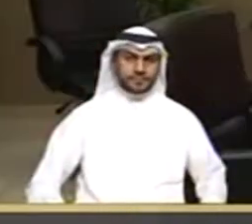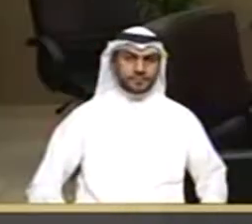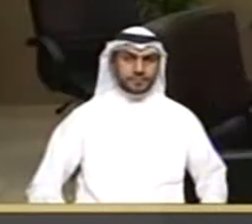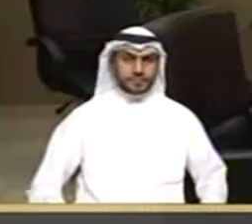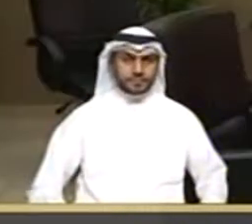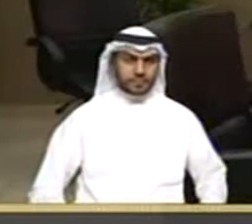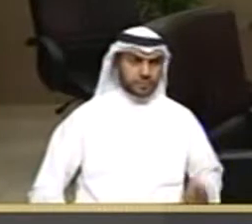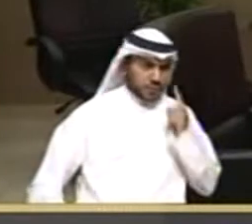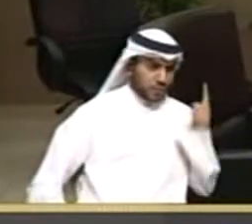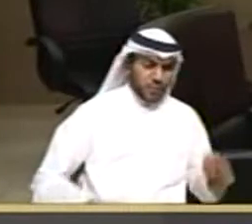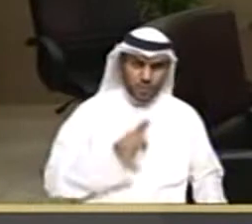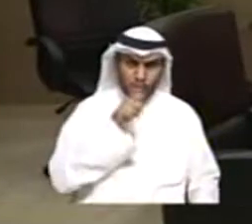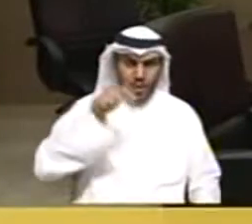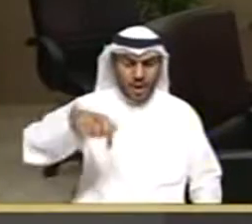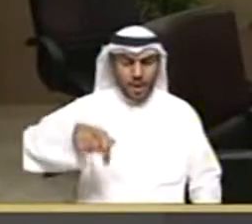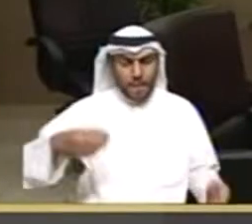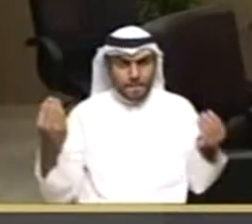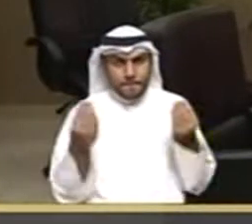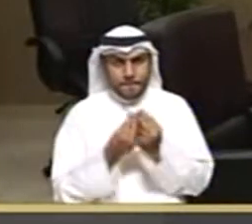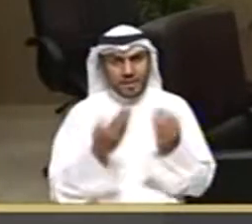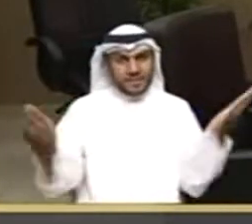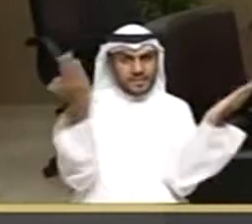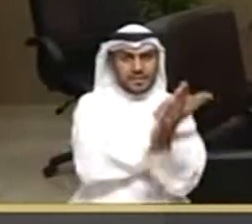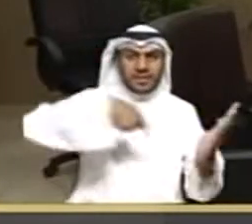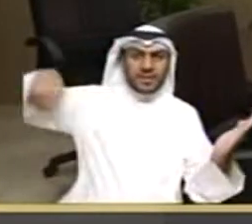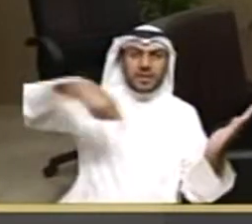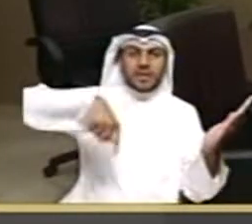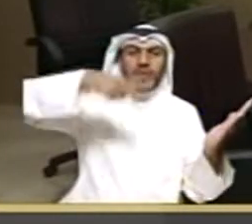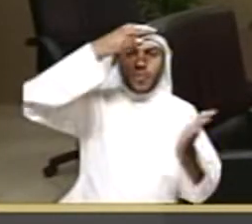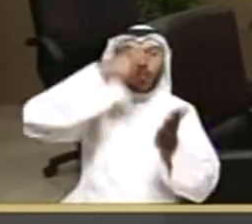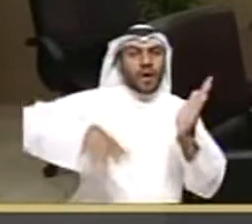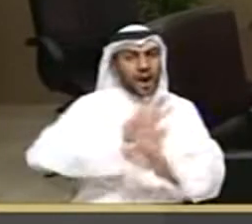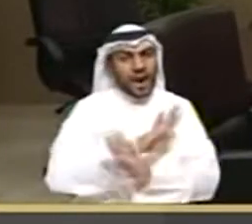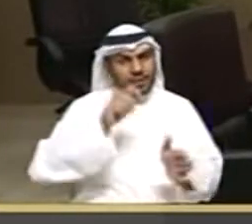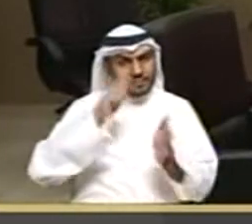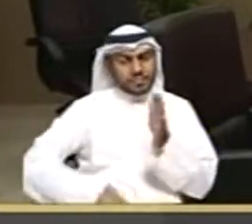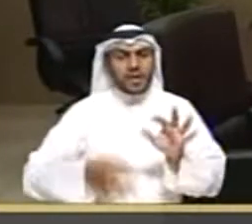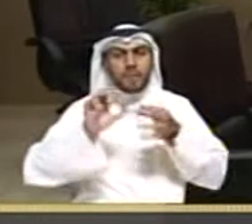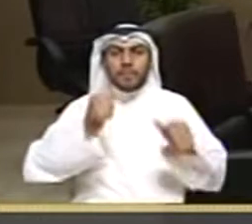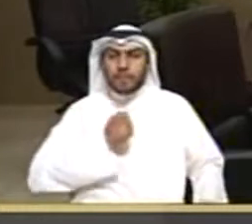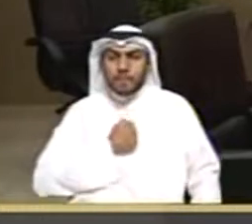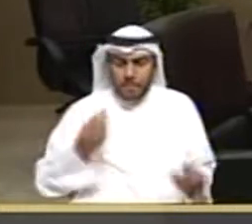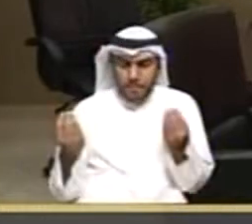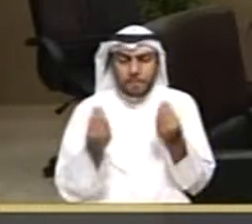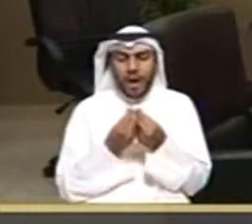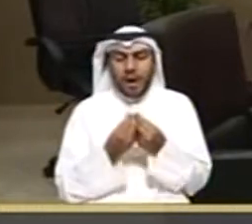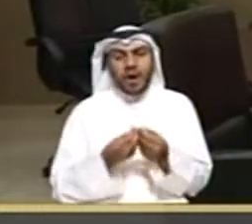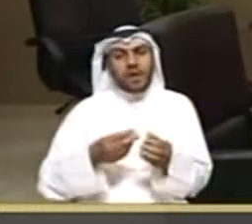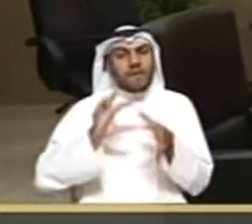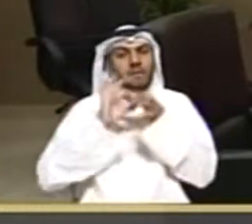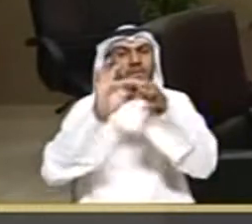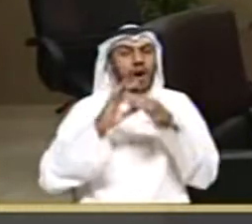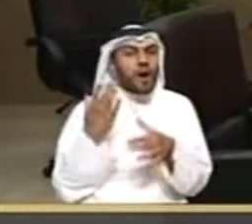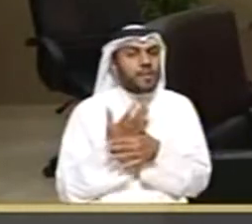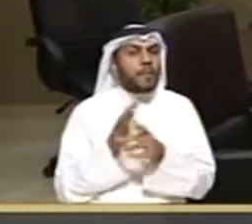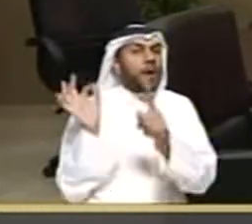اليوم تم توقيع اتفاقية ما بين الهيئة العامة للقوى العاملة والأخوان في جمعية المهندسين. هذه الاتفاقية طبعا